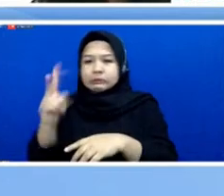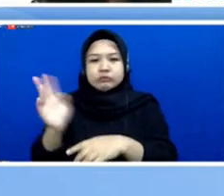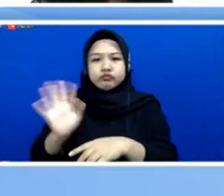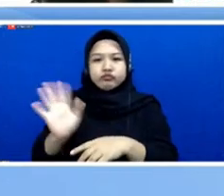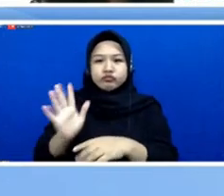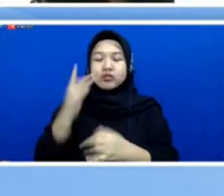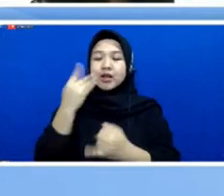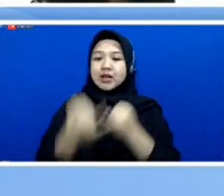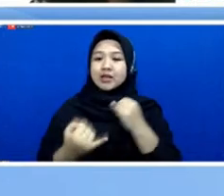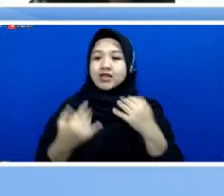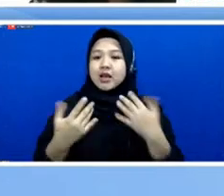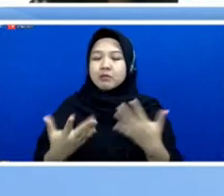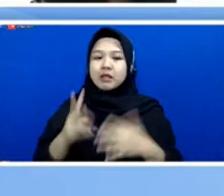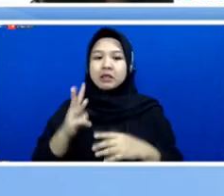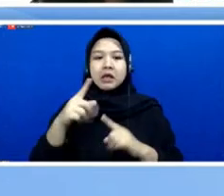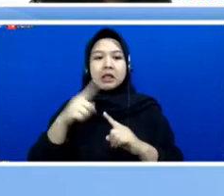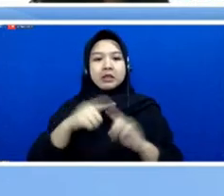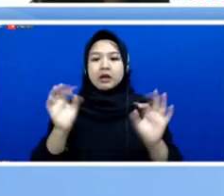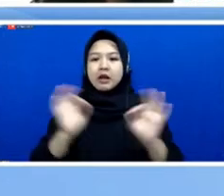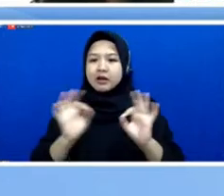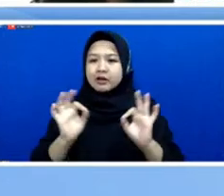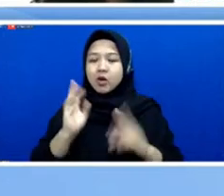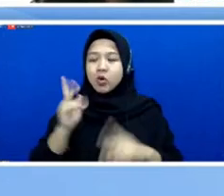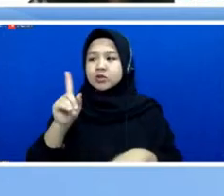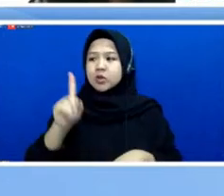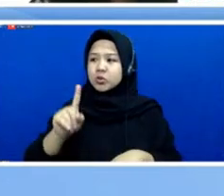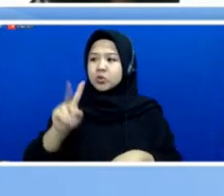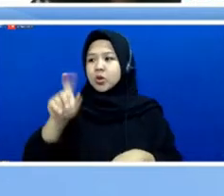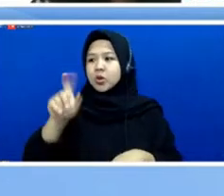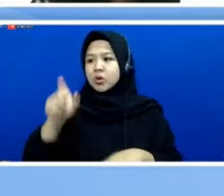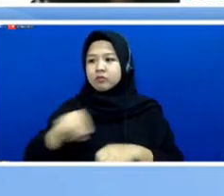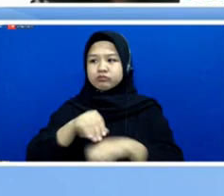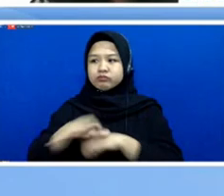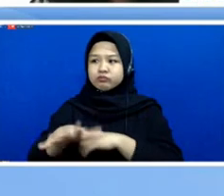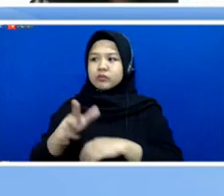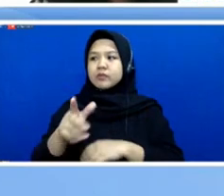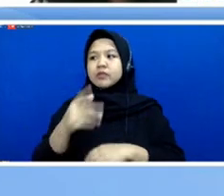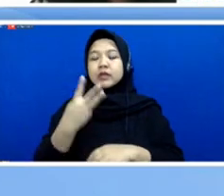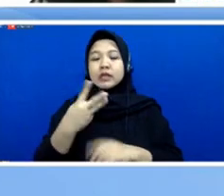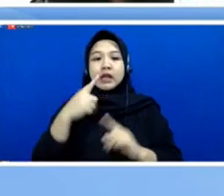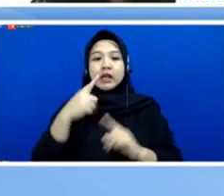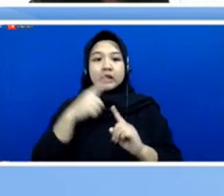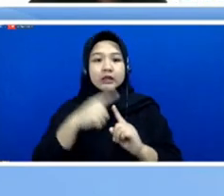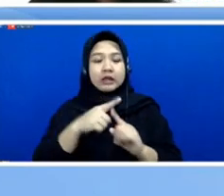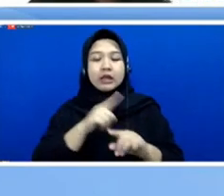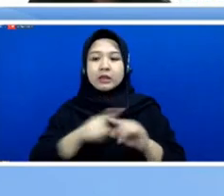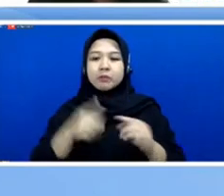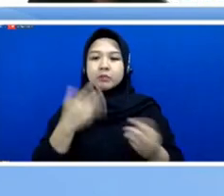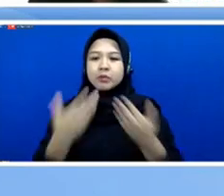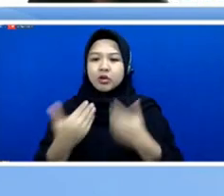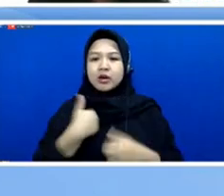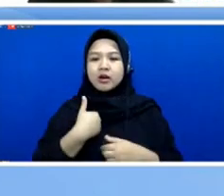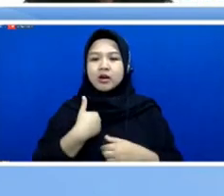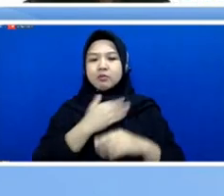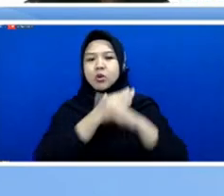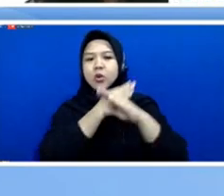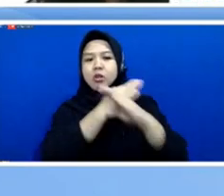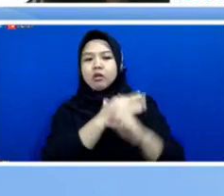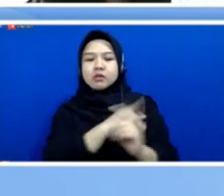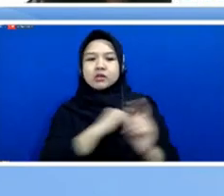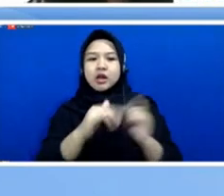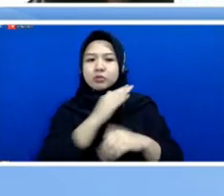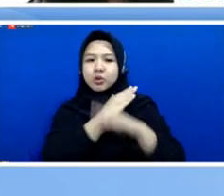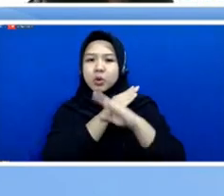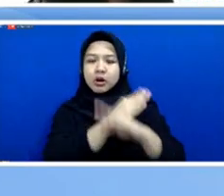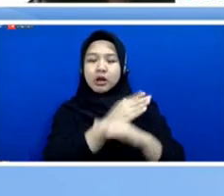tidak dilakukan 3T, ataupun jika ada 1-2 yang terdeteksi, dilakukan 3T, tetapi mungkin juga ada penolakan dari masyarakat, yang